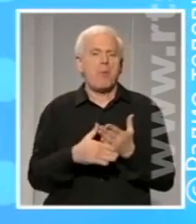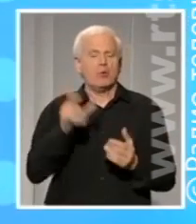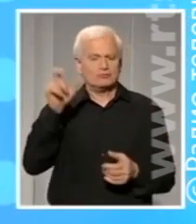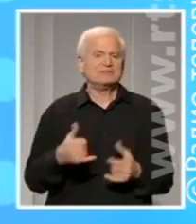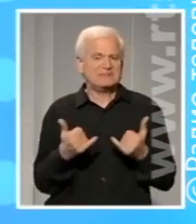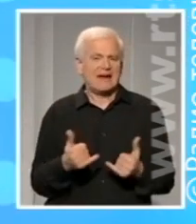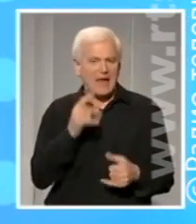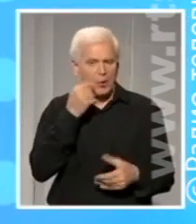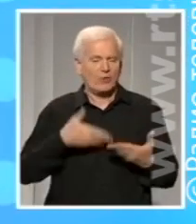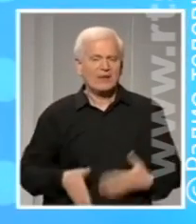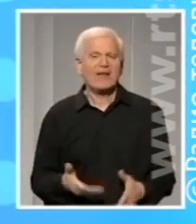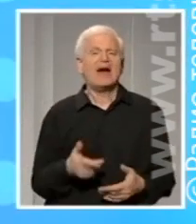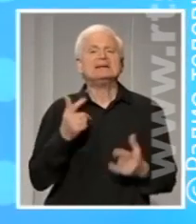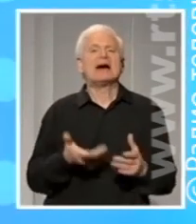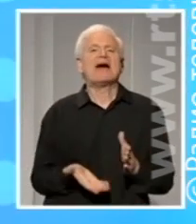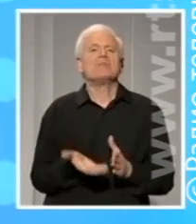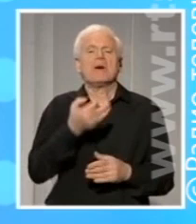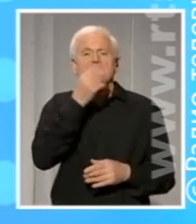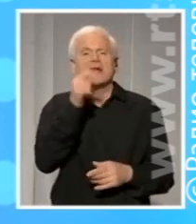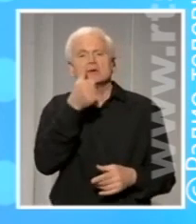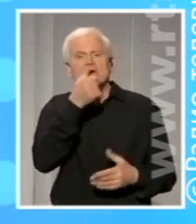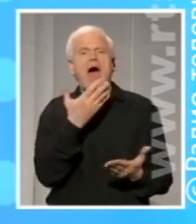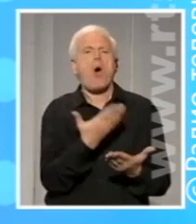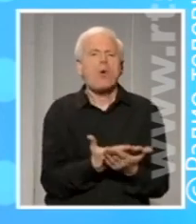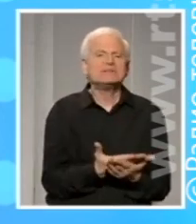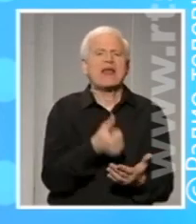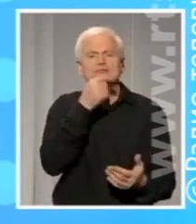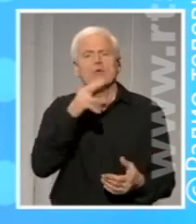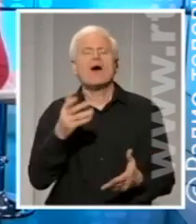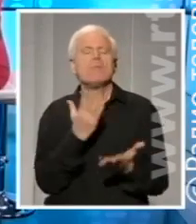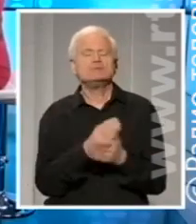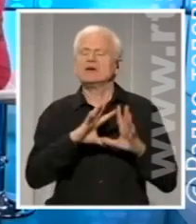javlja, sljedeće silna pitanja, a šta ocene, a šta ono, bit će sve kako treba.